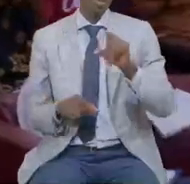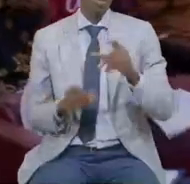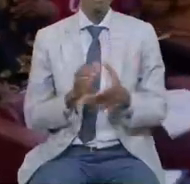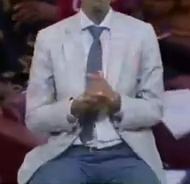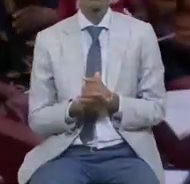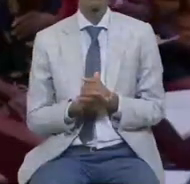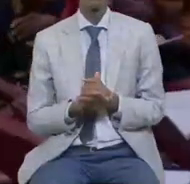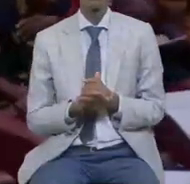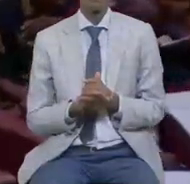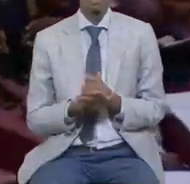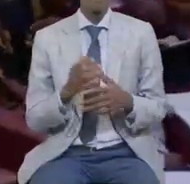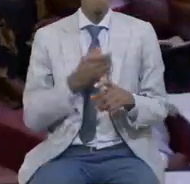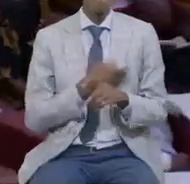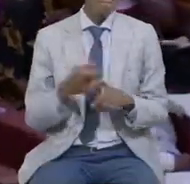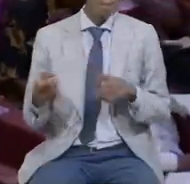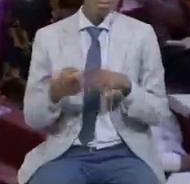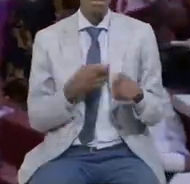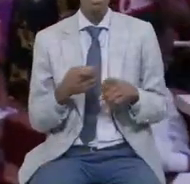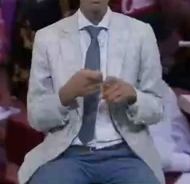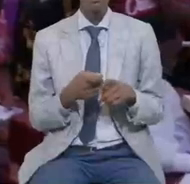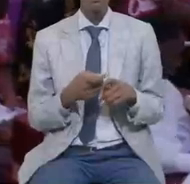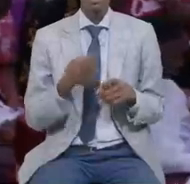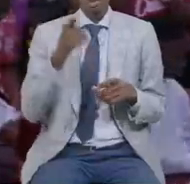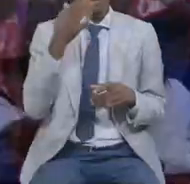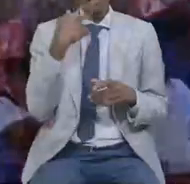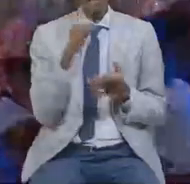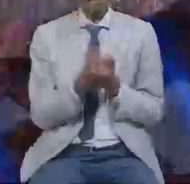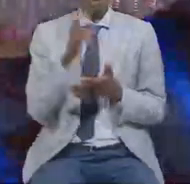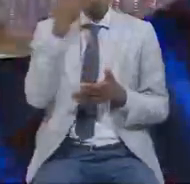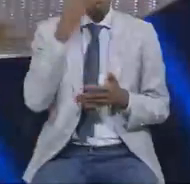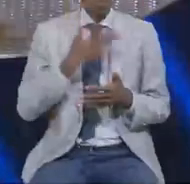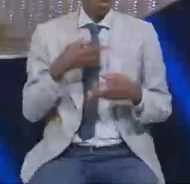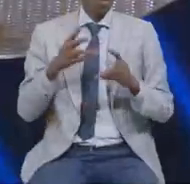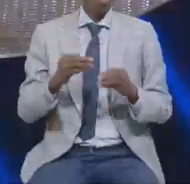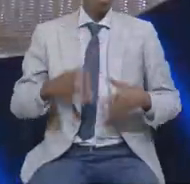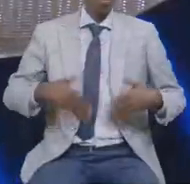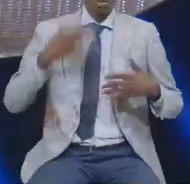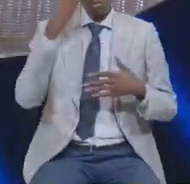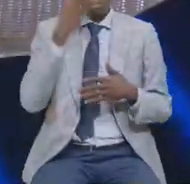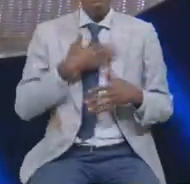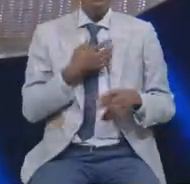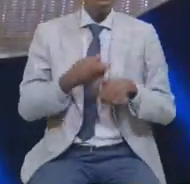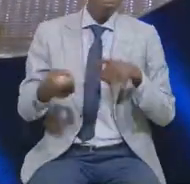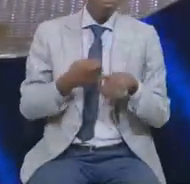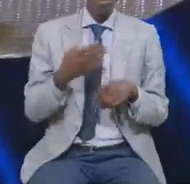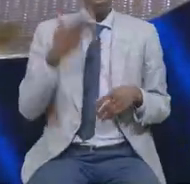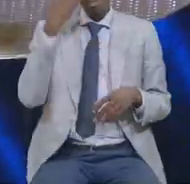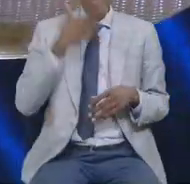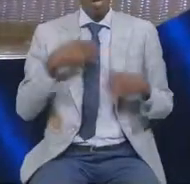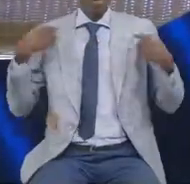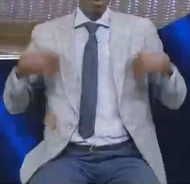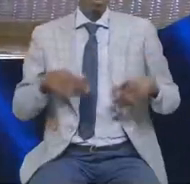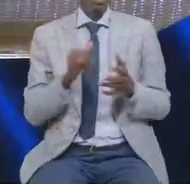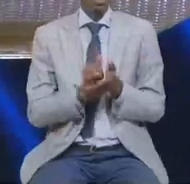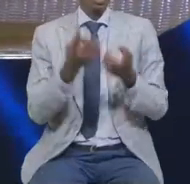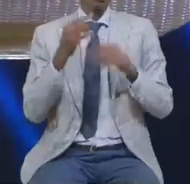Mes persécutions. Et Paul dit que vous connaissez ma vie, vous connaissez mes persécutions, mes souffrances. À quelles souffrances